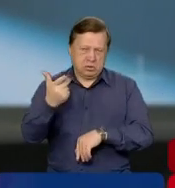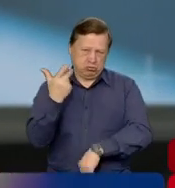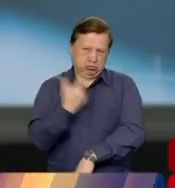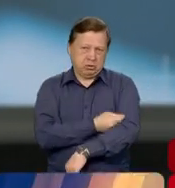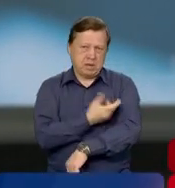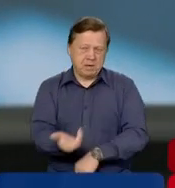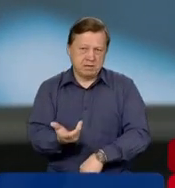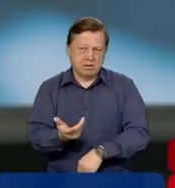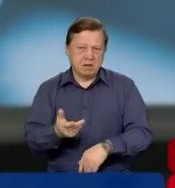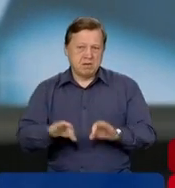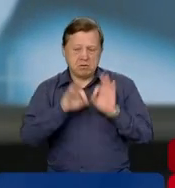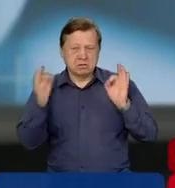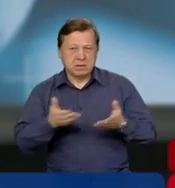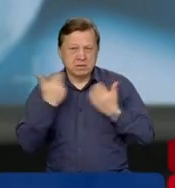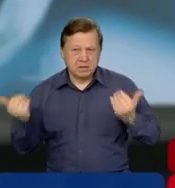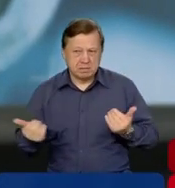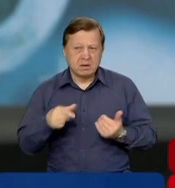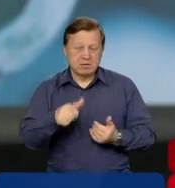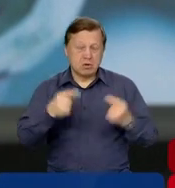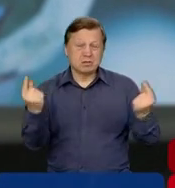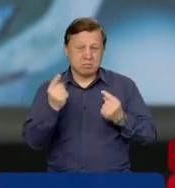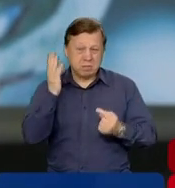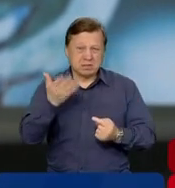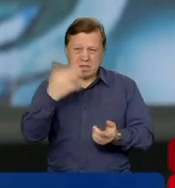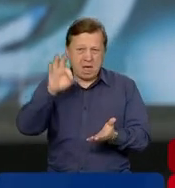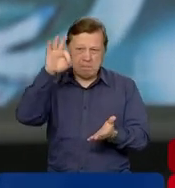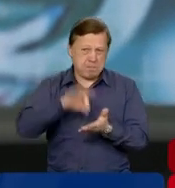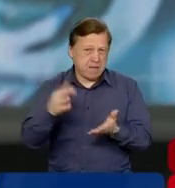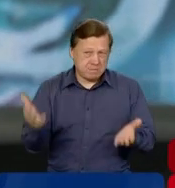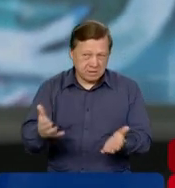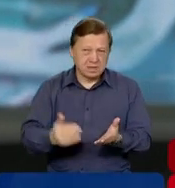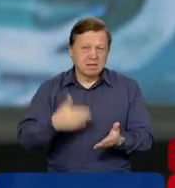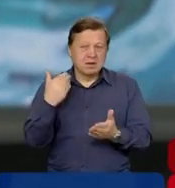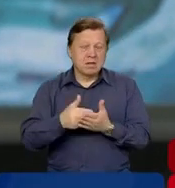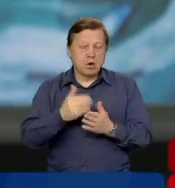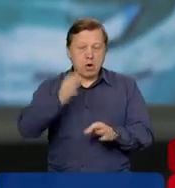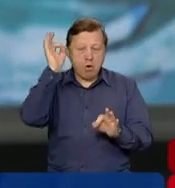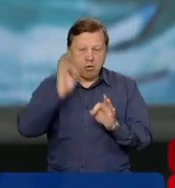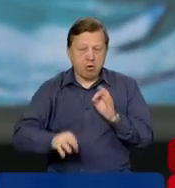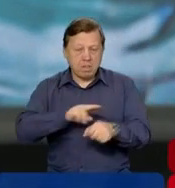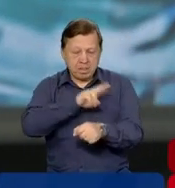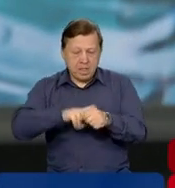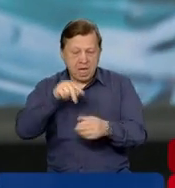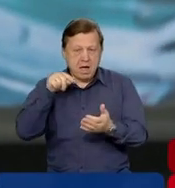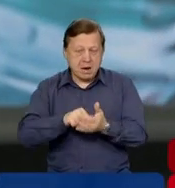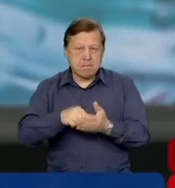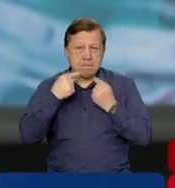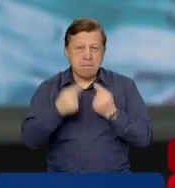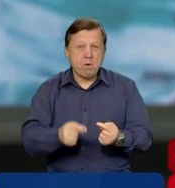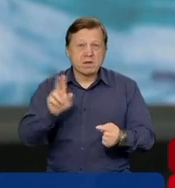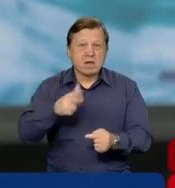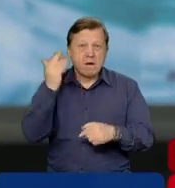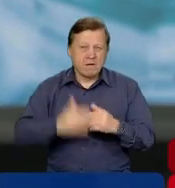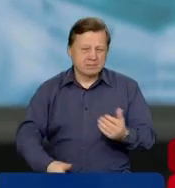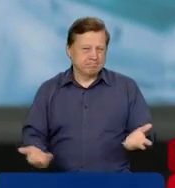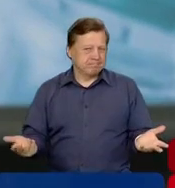To rzeczywiście ta sytuacja będzie cały czas niepewna, stąd trudno taką konkretną datę podać. No,